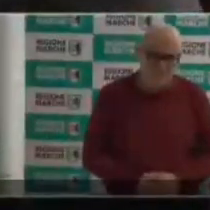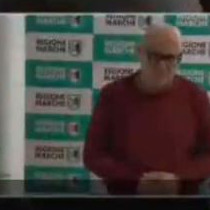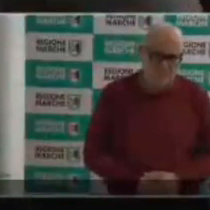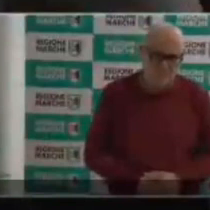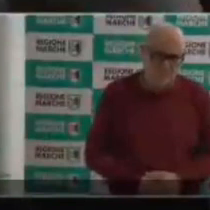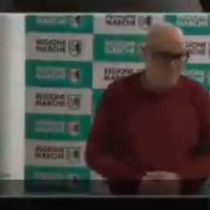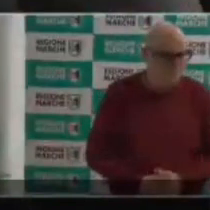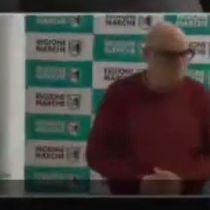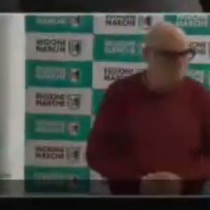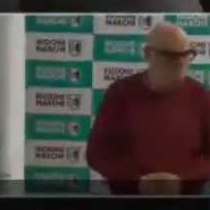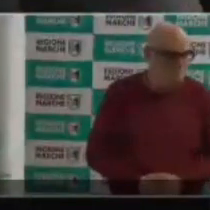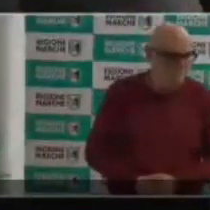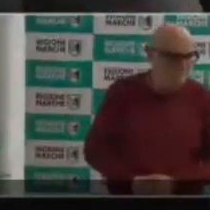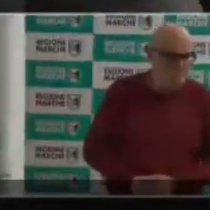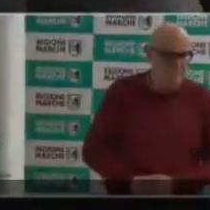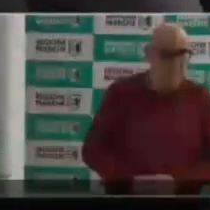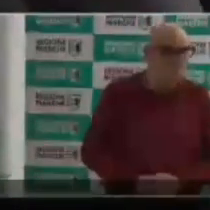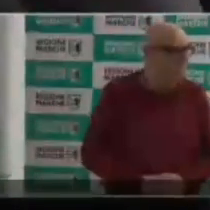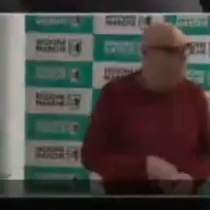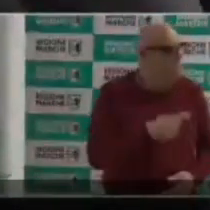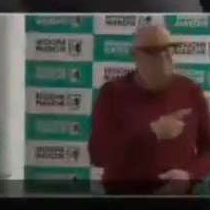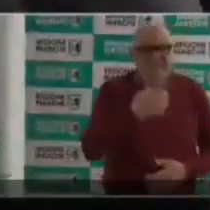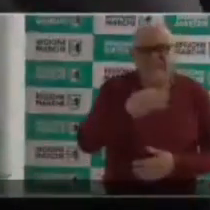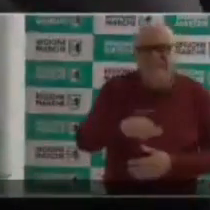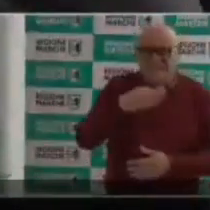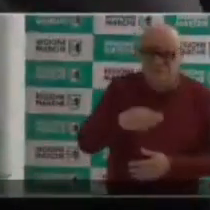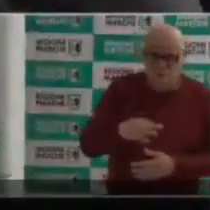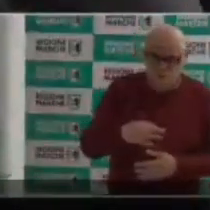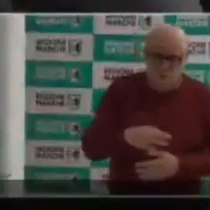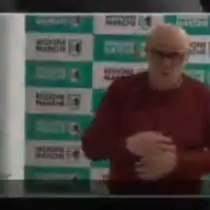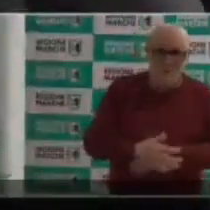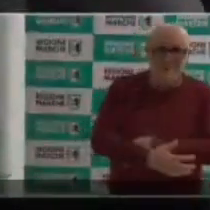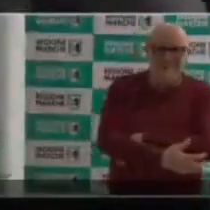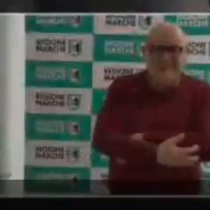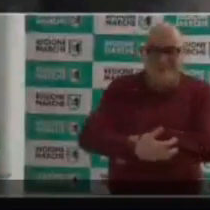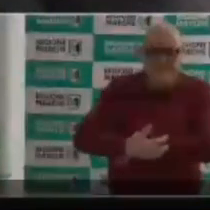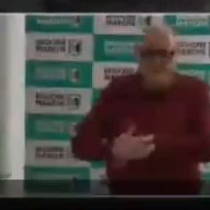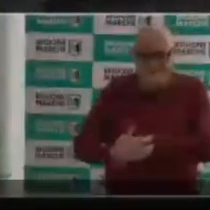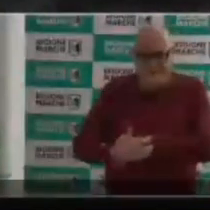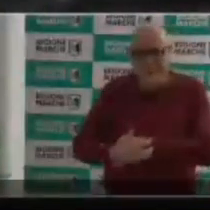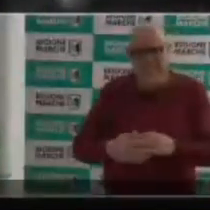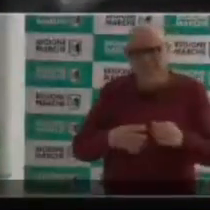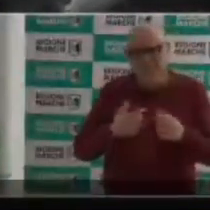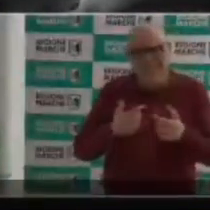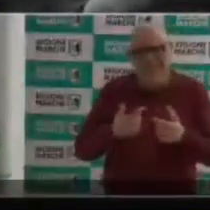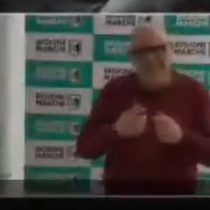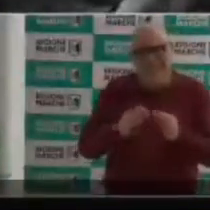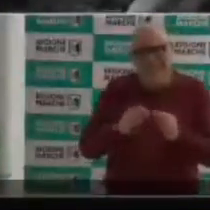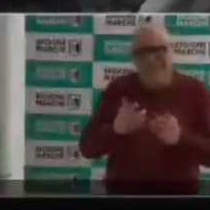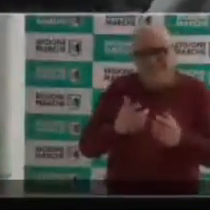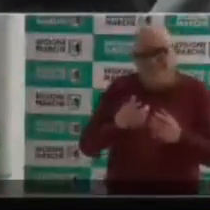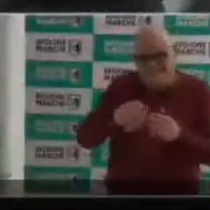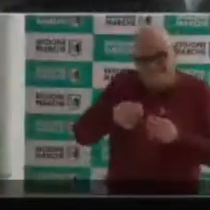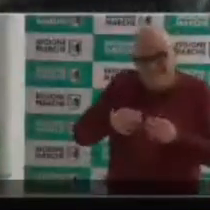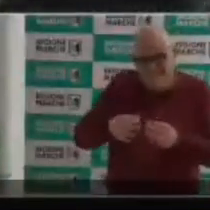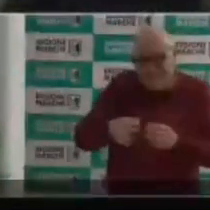interessa soprattutto il discorso delle povertà, che è una parola chiave, declinata in tutti i sensi. Ci può fare qualche